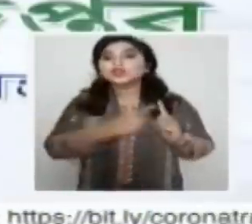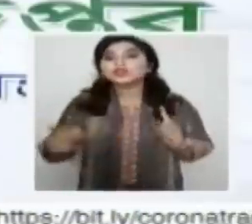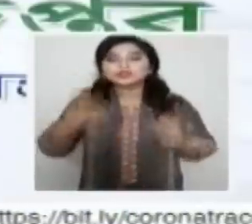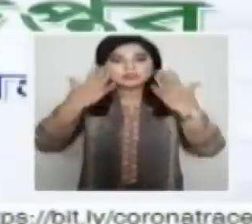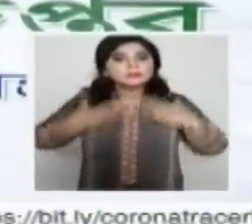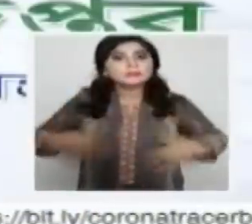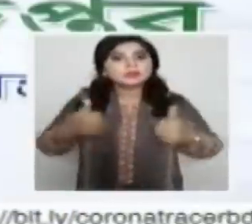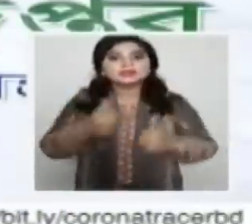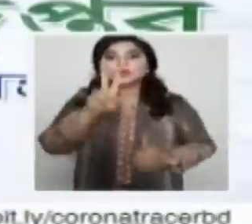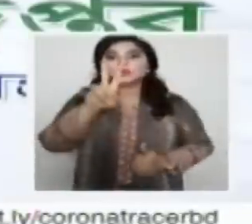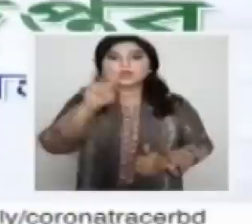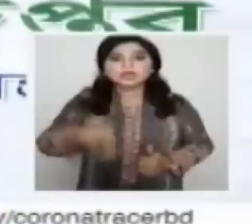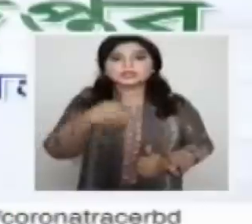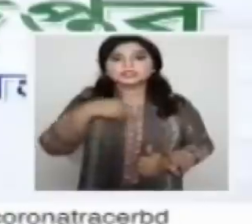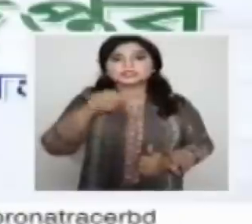22.44%